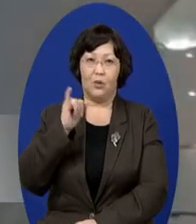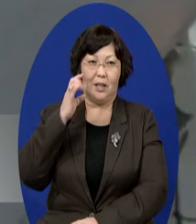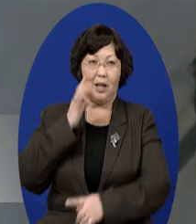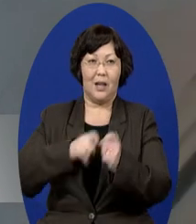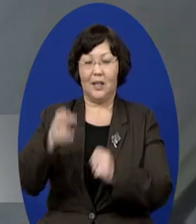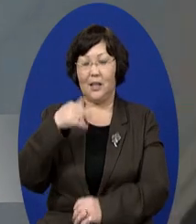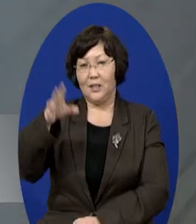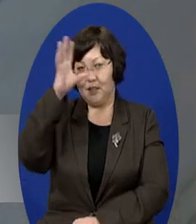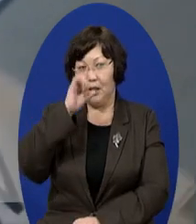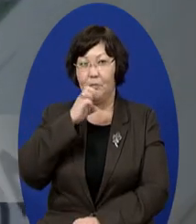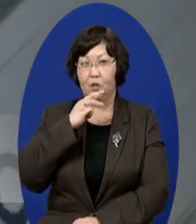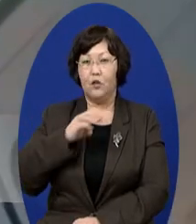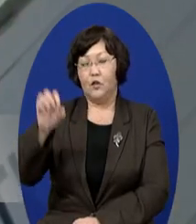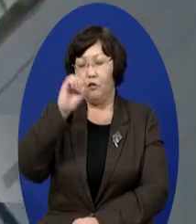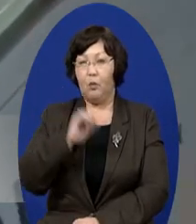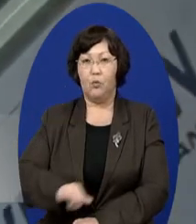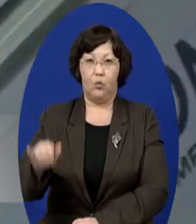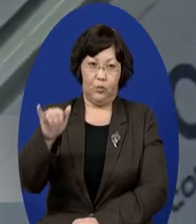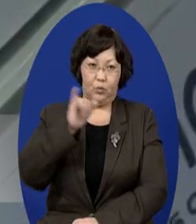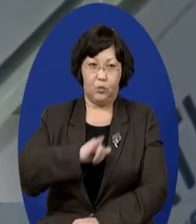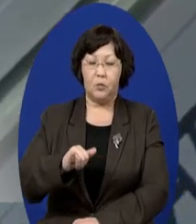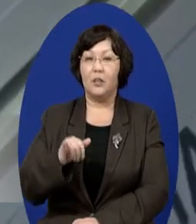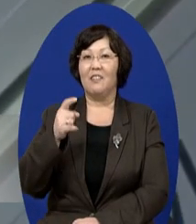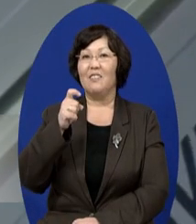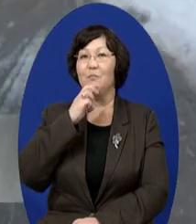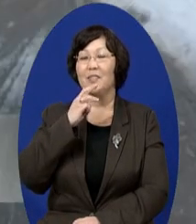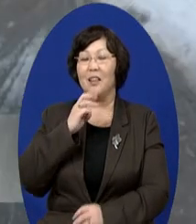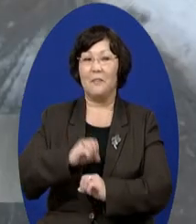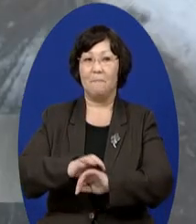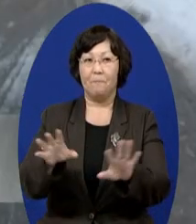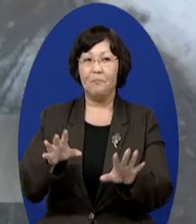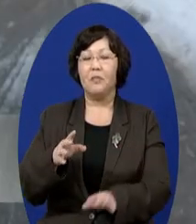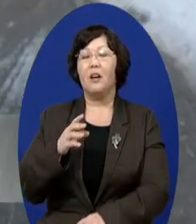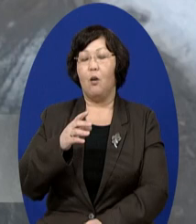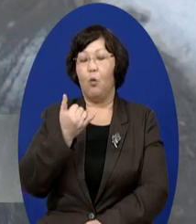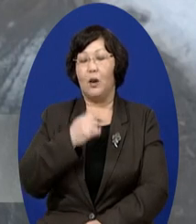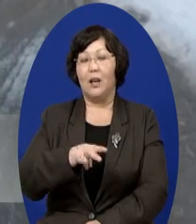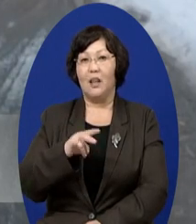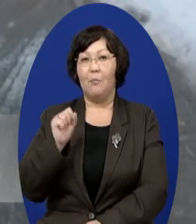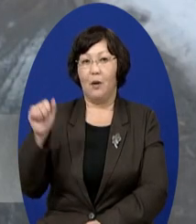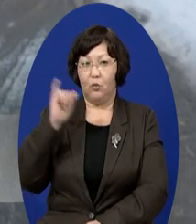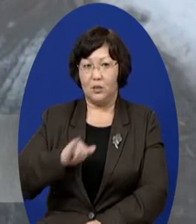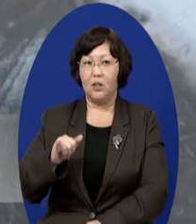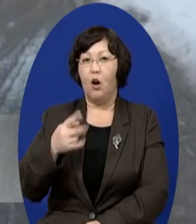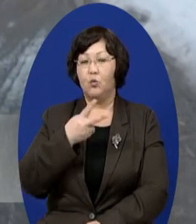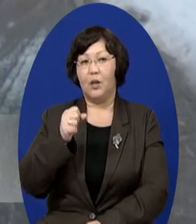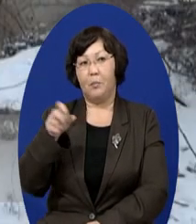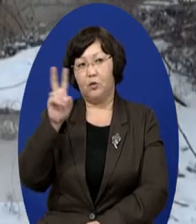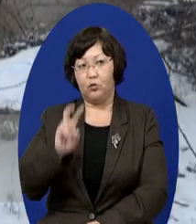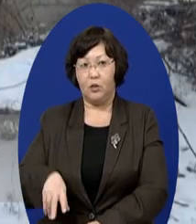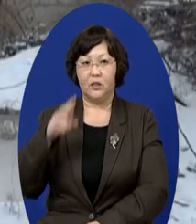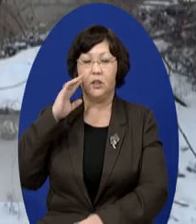сайд мэдээгдэхдээ барууны хэвлэл мэдээллүүдийн хэрэгслээр Киев Вашингтоноос дахин 200 сая амрикт долларын цэргийн тасламж авна гэсэн